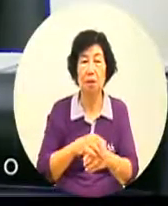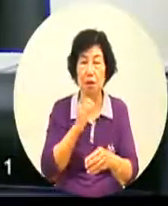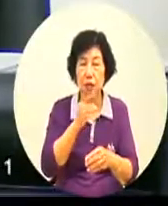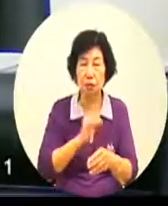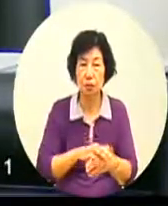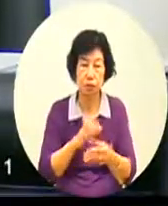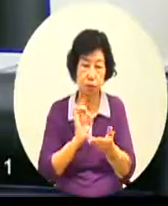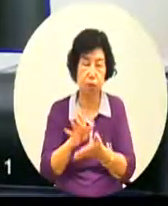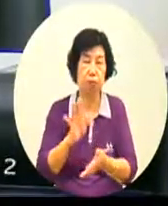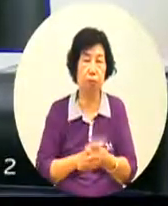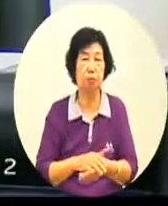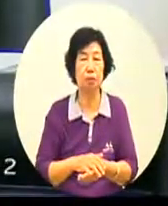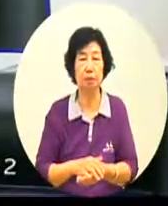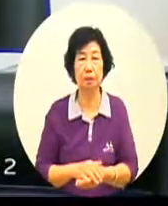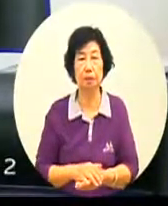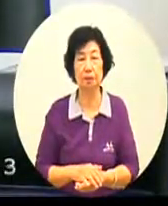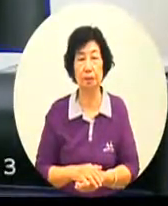还是要去